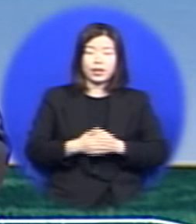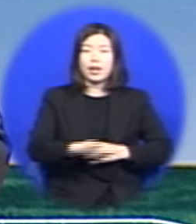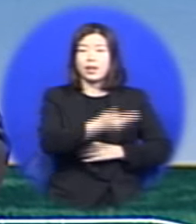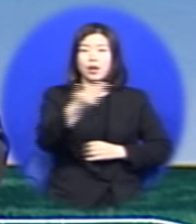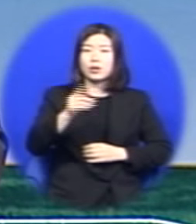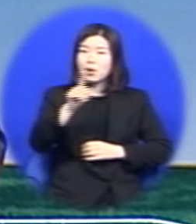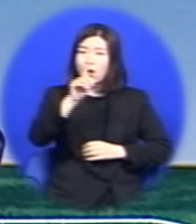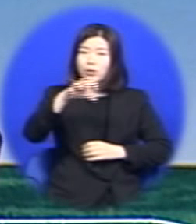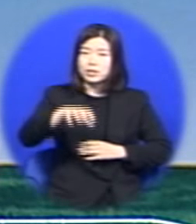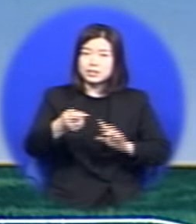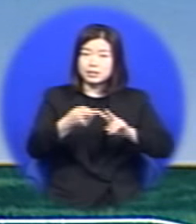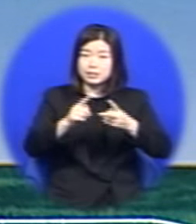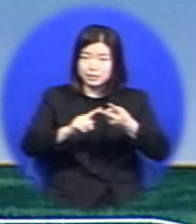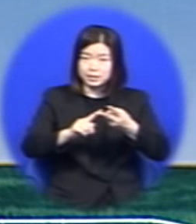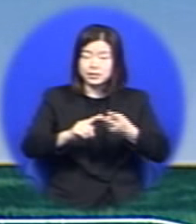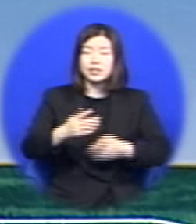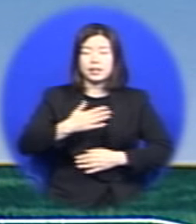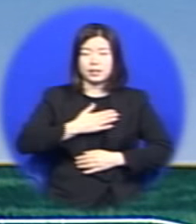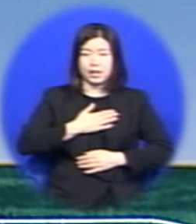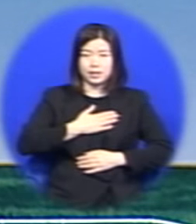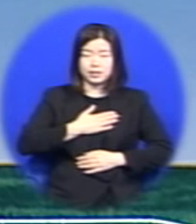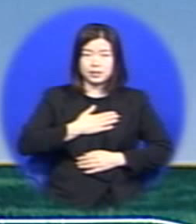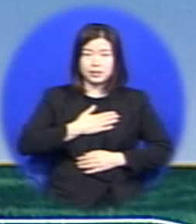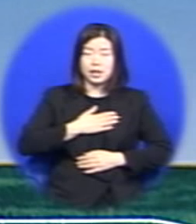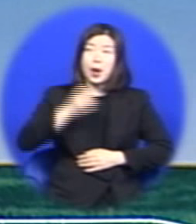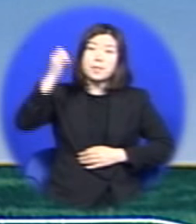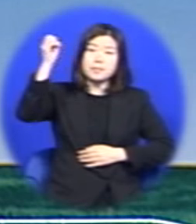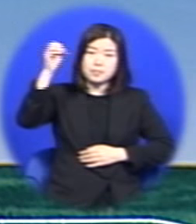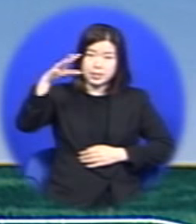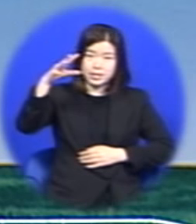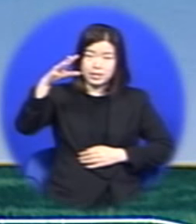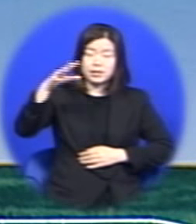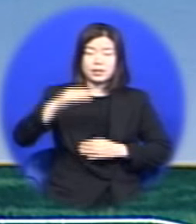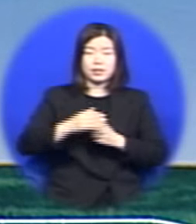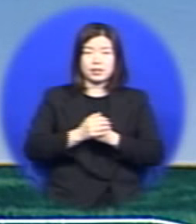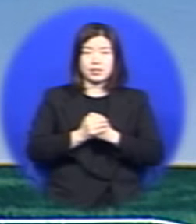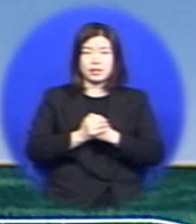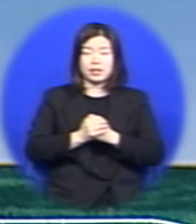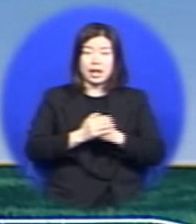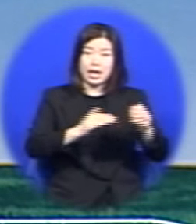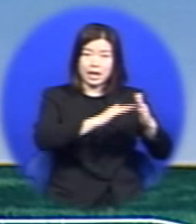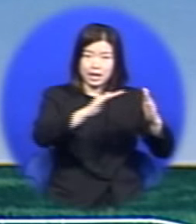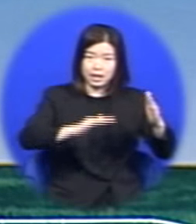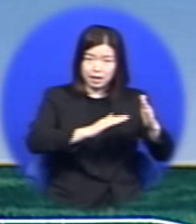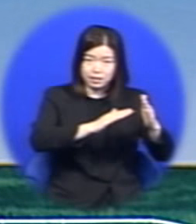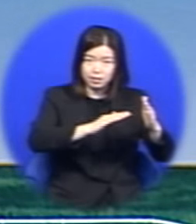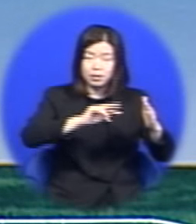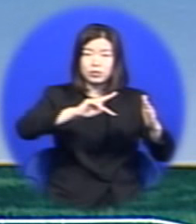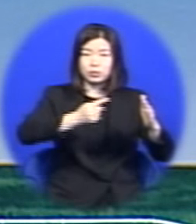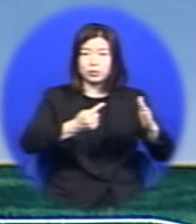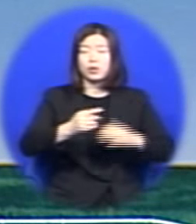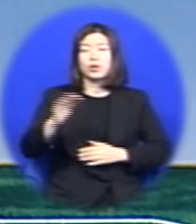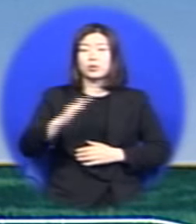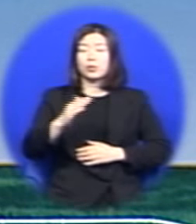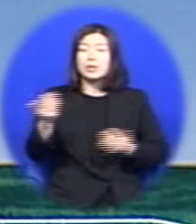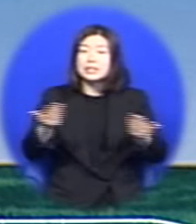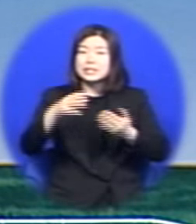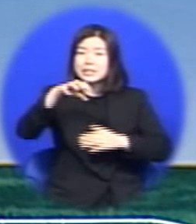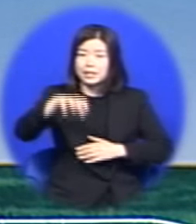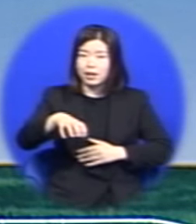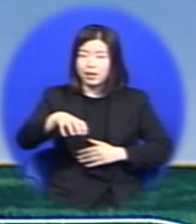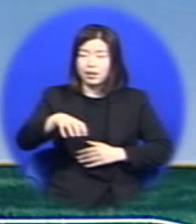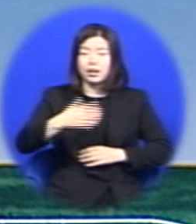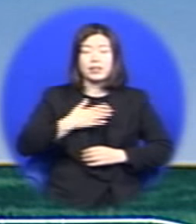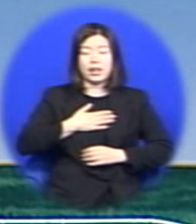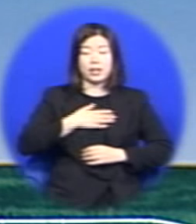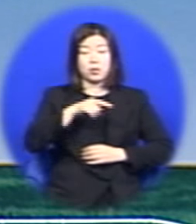여러분은 어디서든지 나는 빛이다. 가정에서나 직장에서나 어디서든지 나는